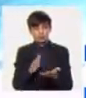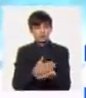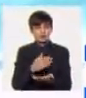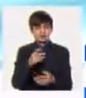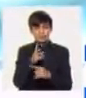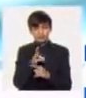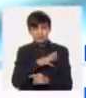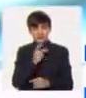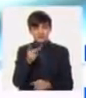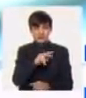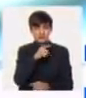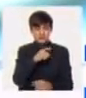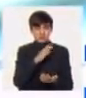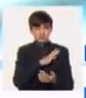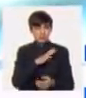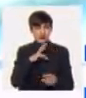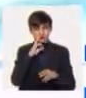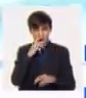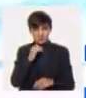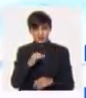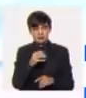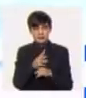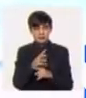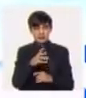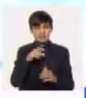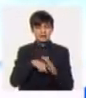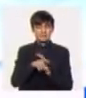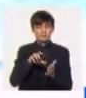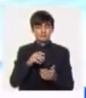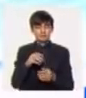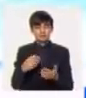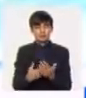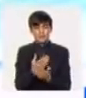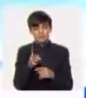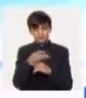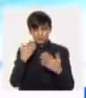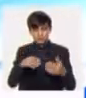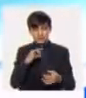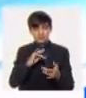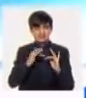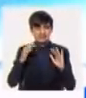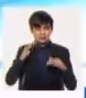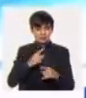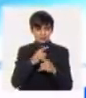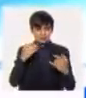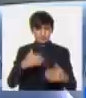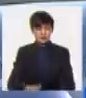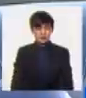2 были допущены ошибки. Эти уроки сняты с эфира, их пересняли и разместили в YouTube.